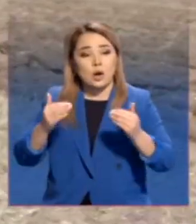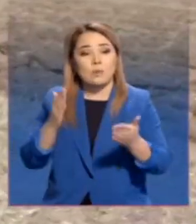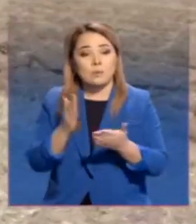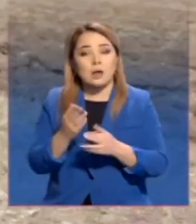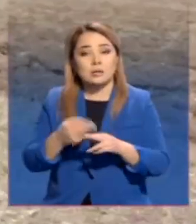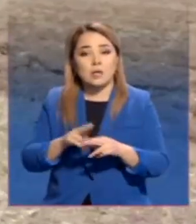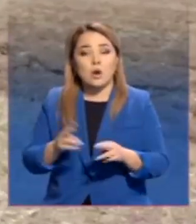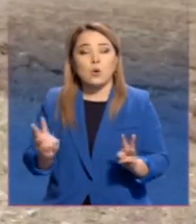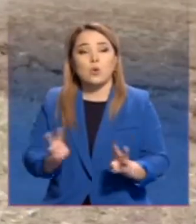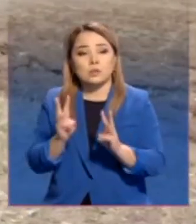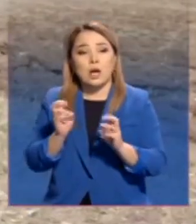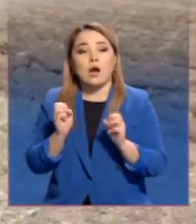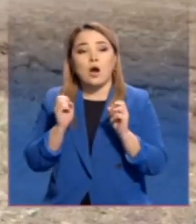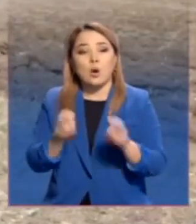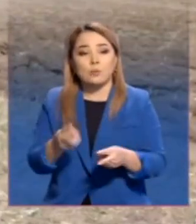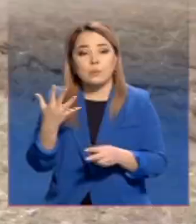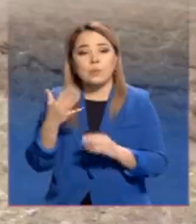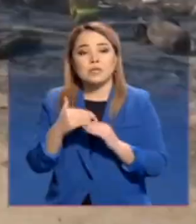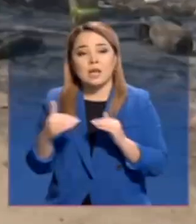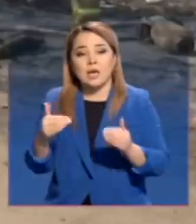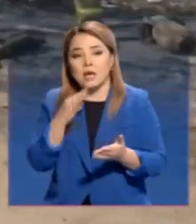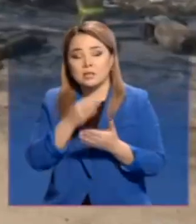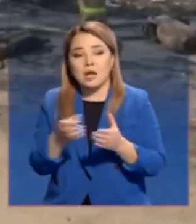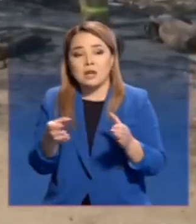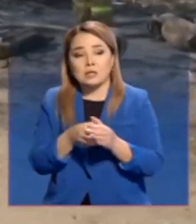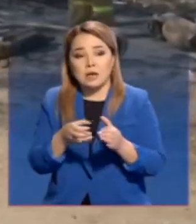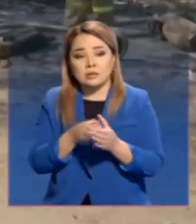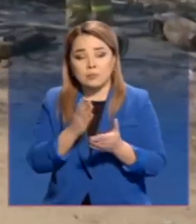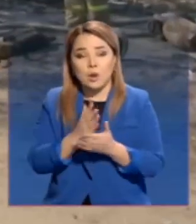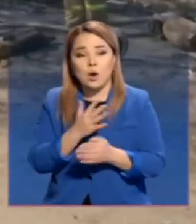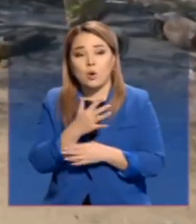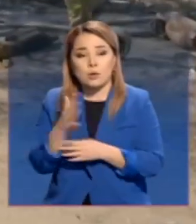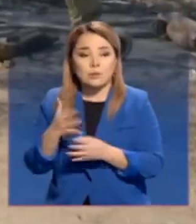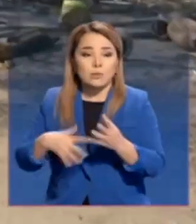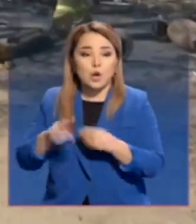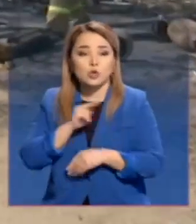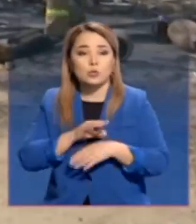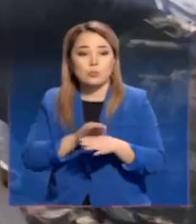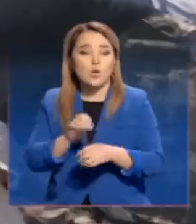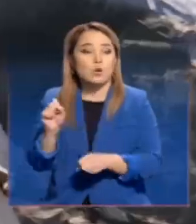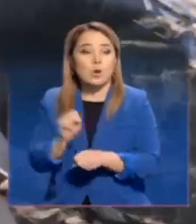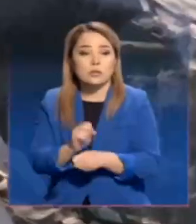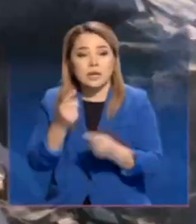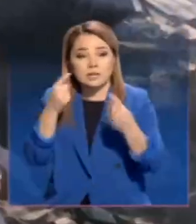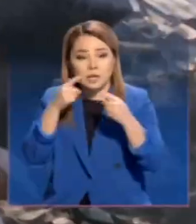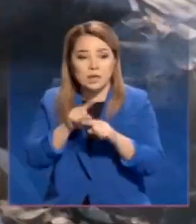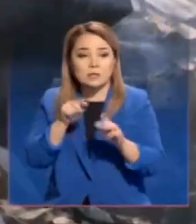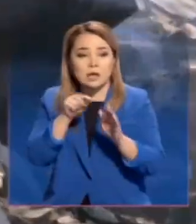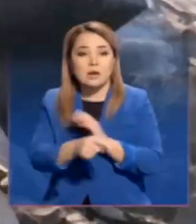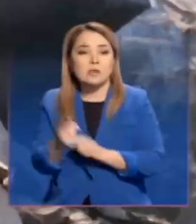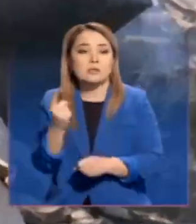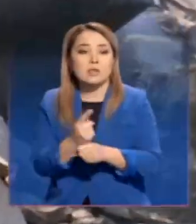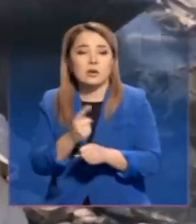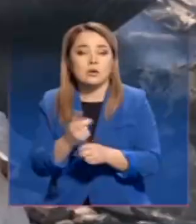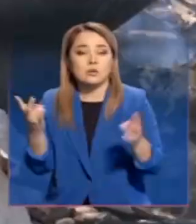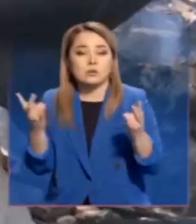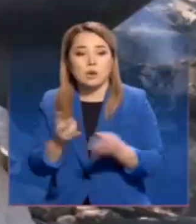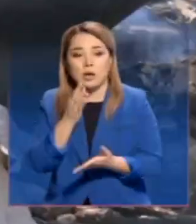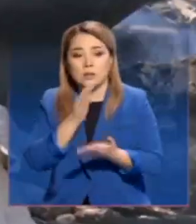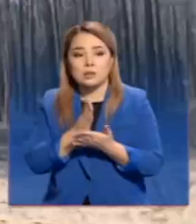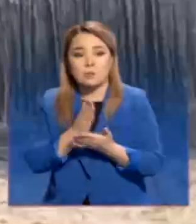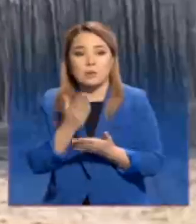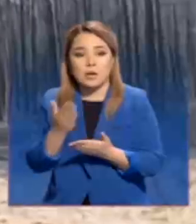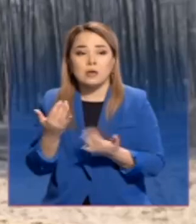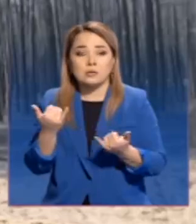Бұл өрт қаупінің 5-ші деңгейіне жатады. Мұндай жағдайда орманда барлық жұмыстар тоқтап, техниканың кіруіне тыйым салынуы тиіс.